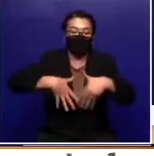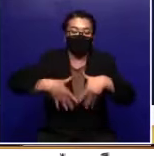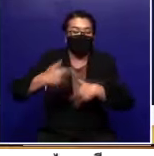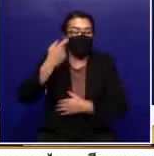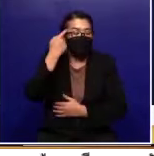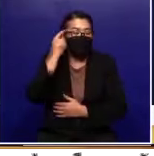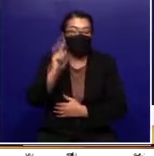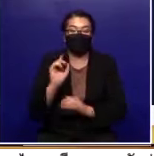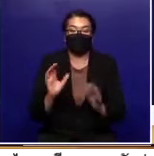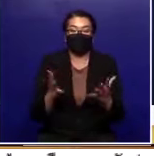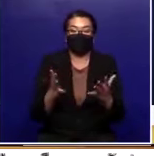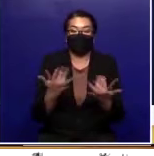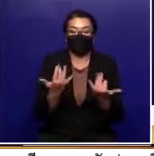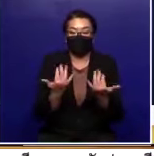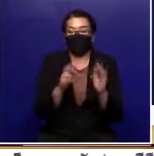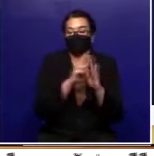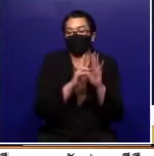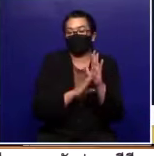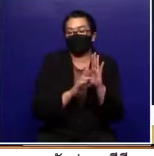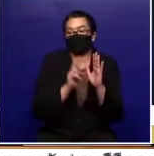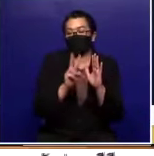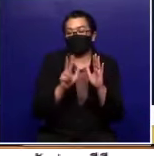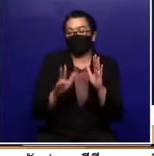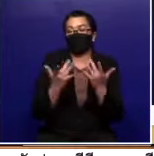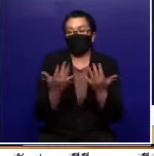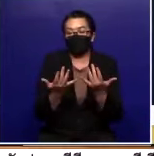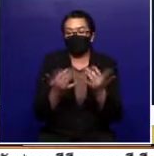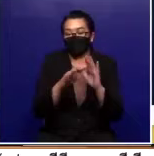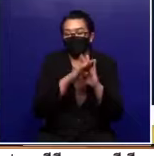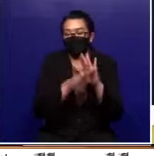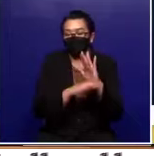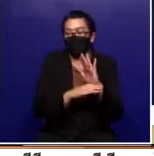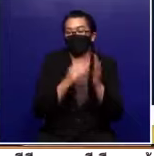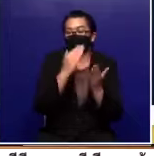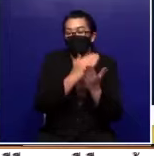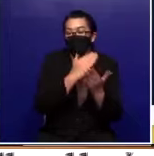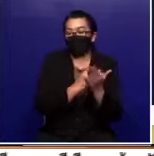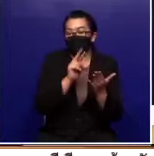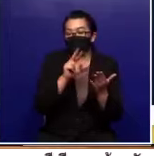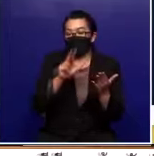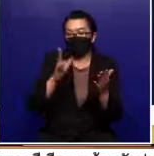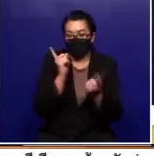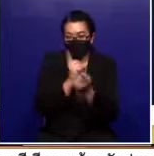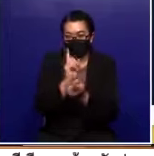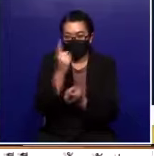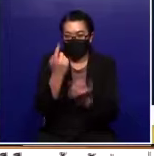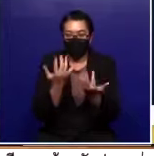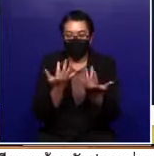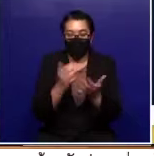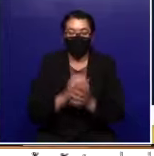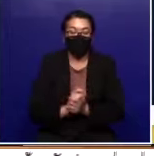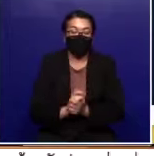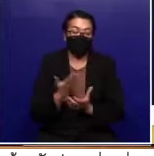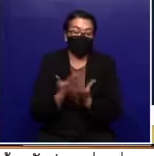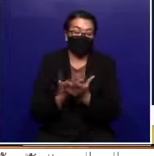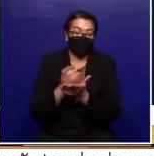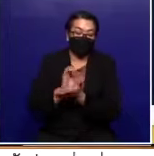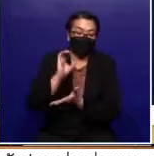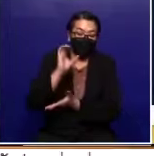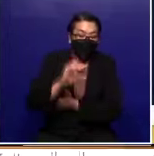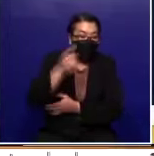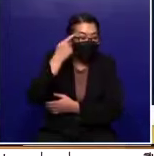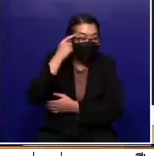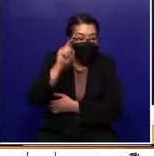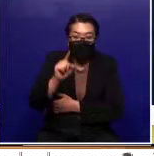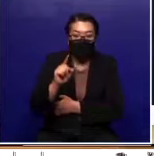ละเอียดครับเดี๋ยววาระ2 3เจอกันอีกทีนึงและท่านประธานที่เคารพครับท่านตั้งงบประมาณแบบไม่สนใจภาวะการเล